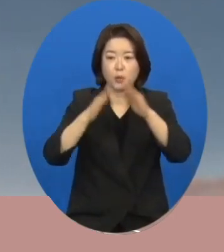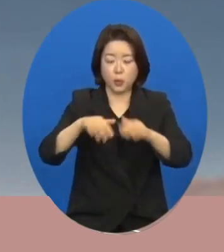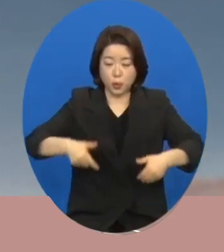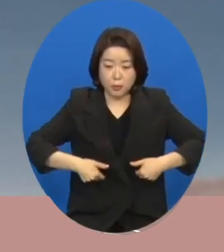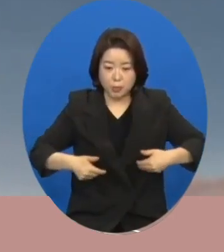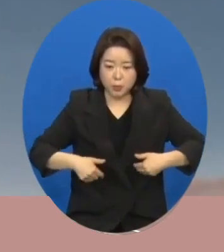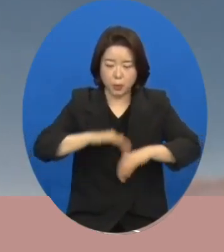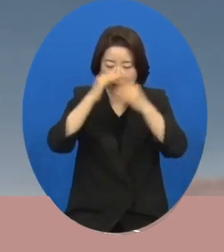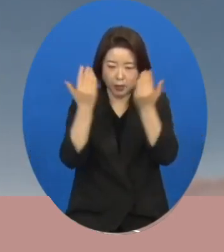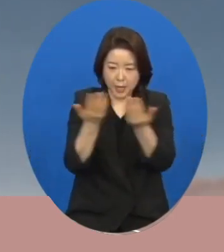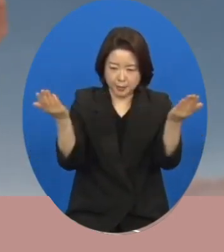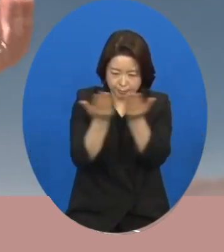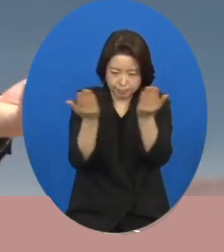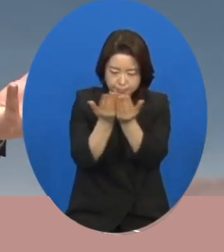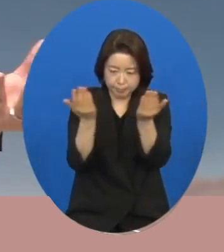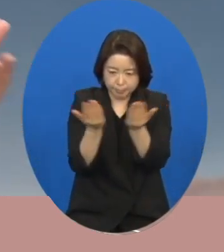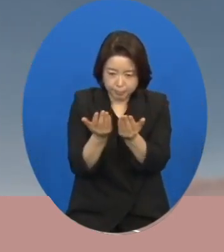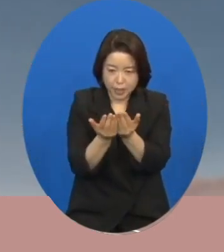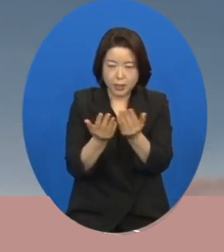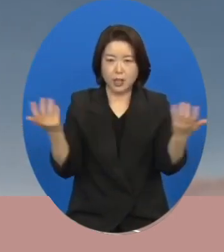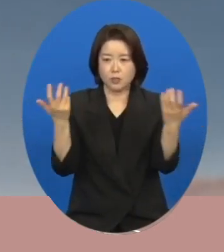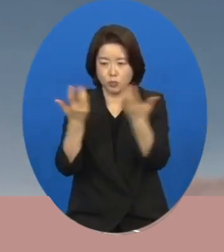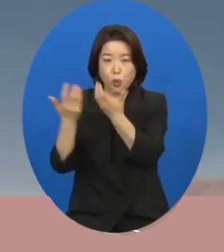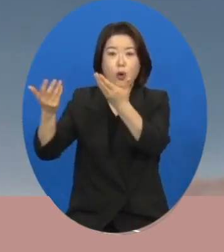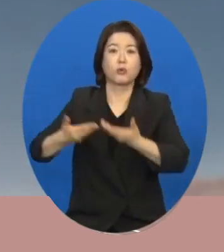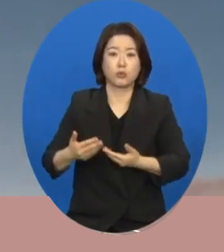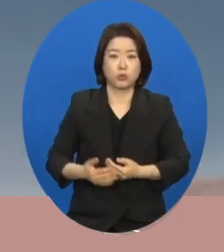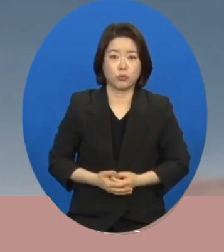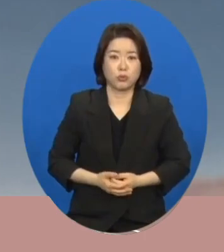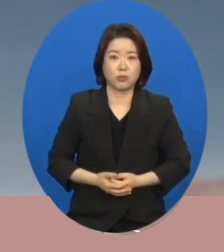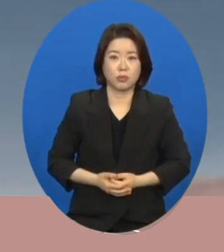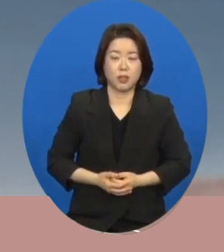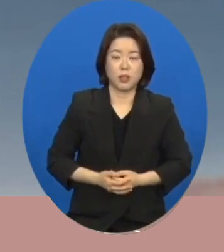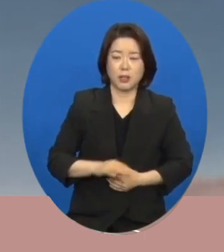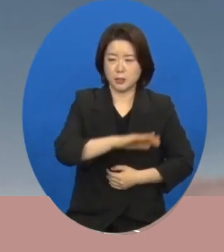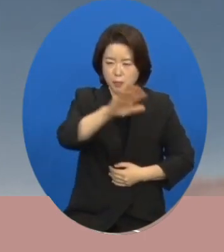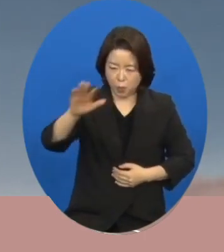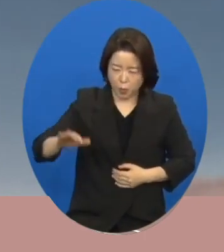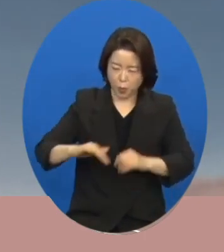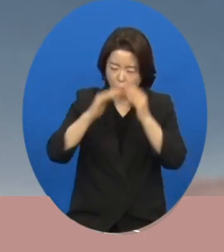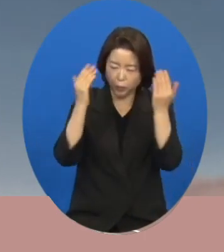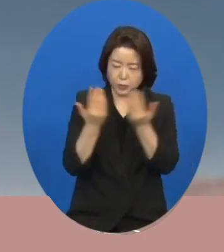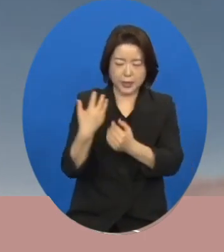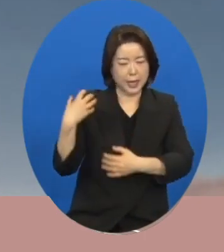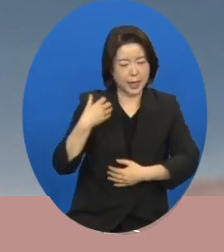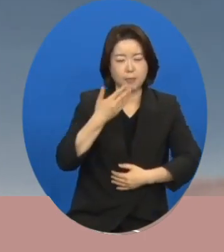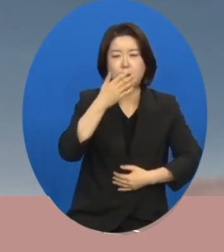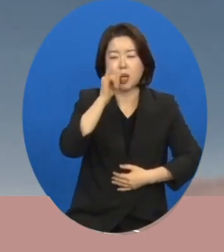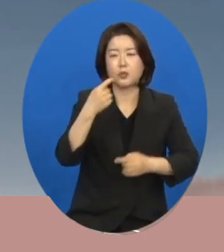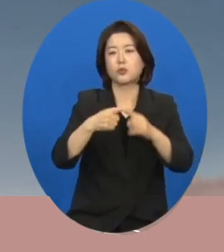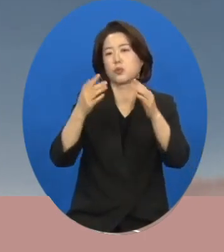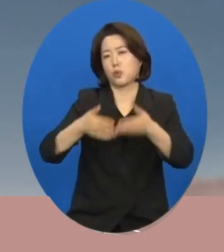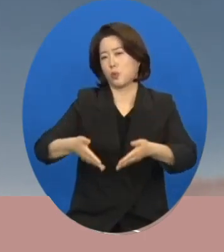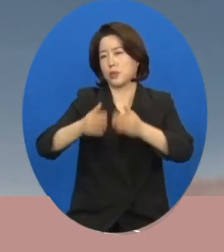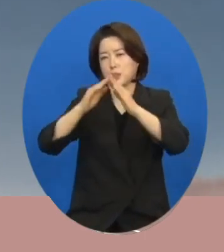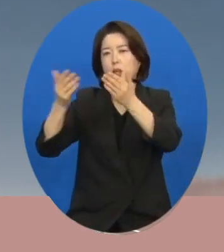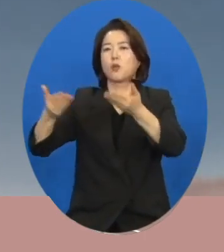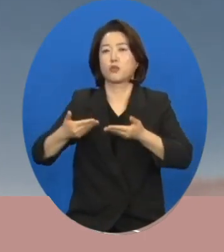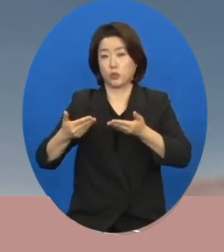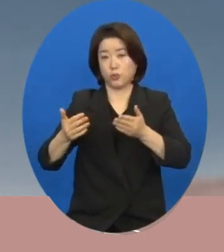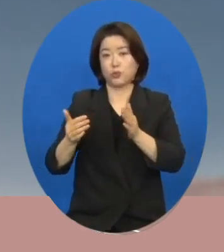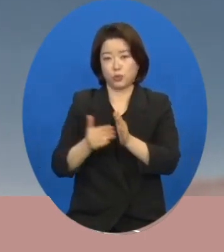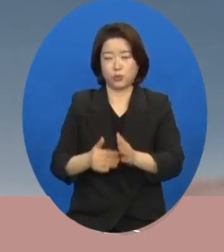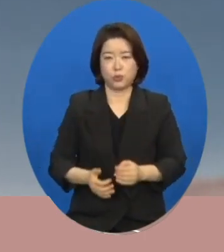교회들을 살리고 또한 선교를 감당할 수 있는 그런 교회를 하나님이 세워 주셨거든요 여러분 그 마태복음 말씀에 보면